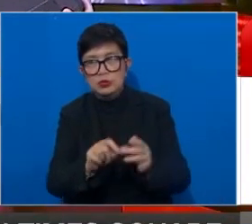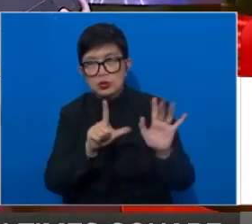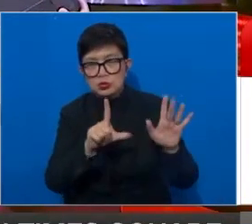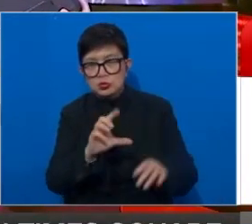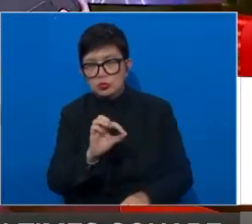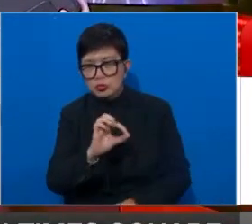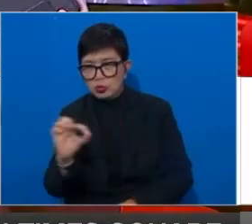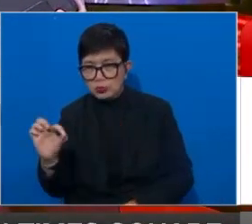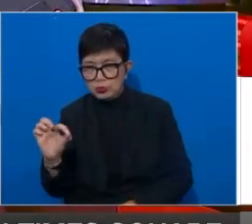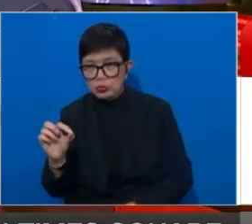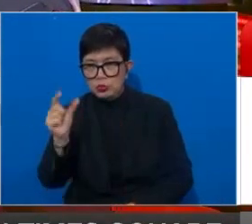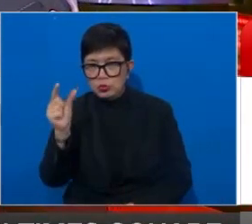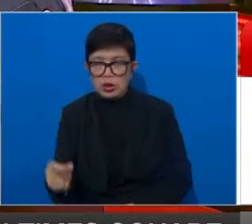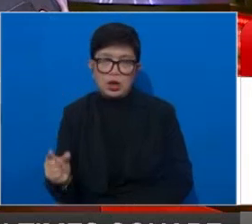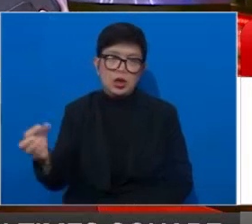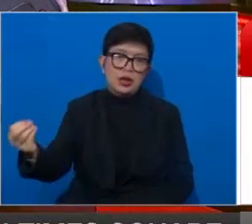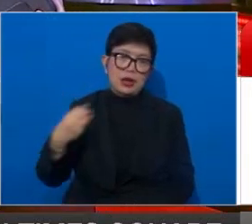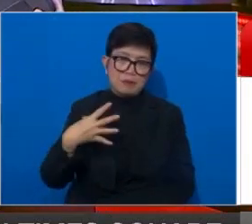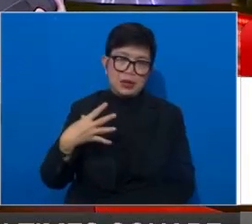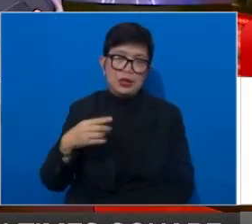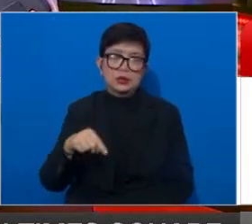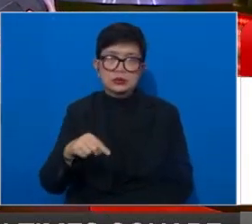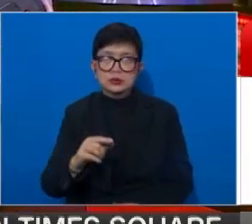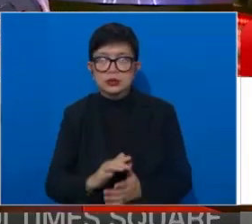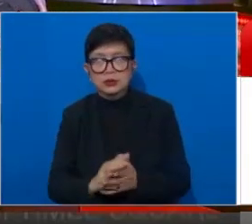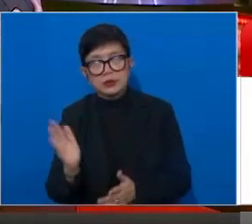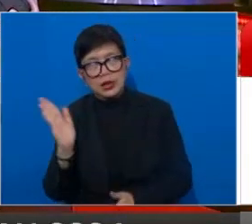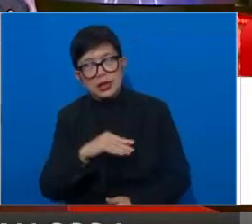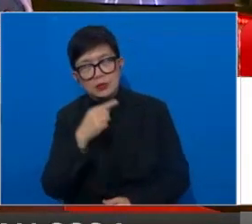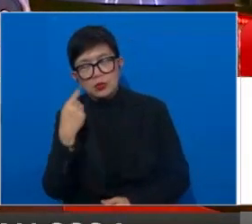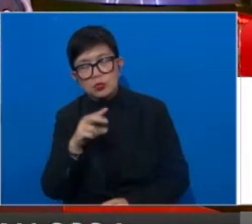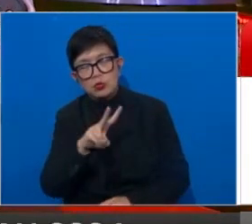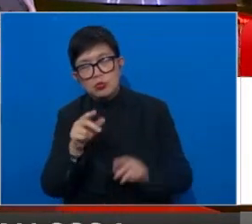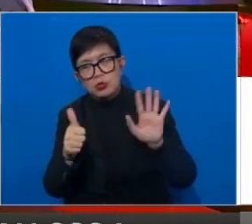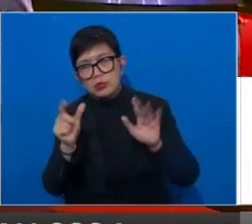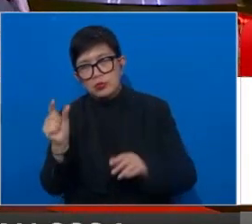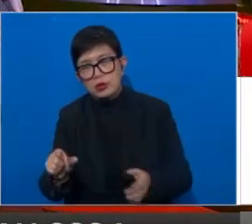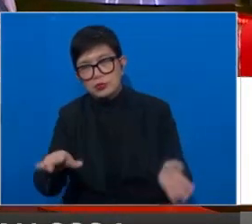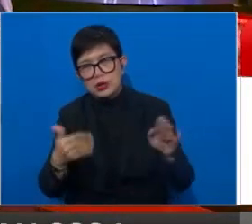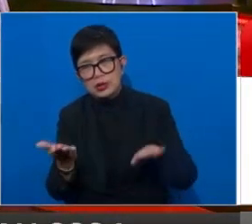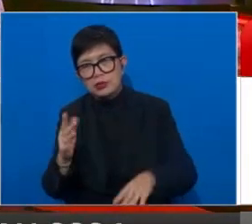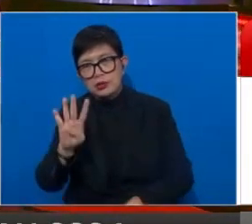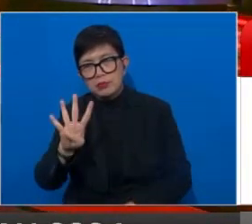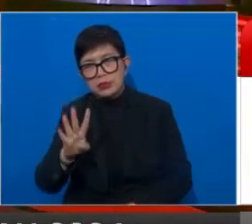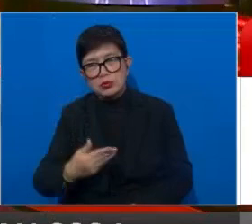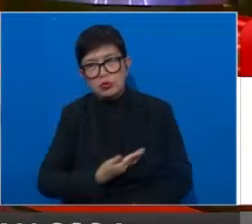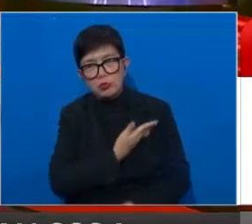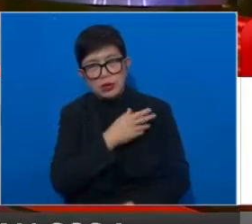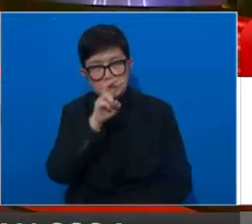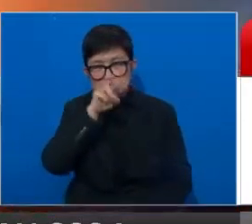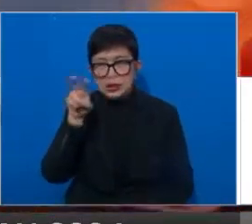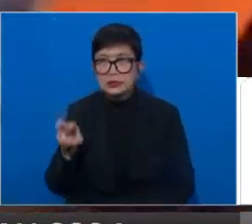11 kecamatan terdampak musibah ini. Hingga hari Minggu tercatat 26 orang meninggal dunia dan 4 korban masih dalam pencarian.